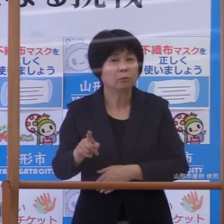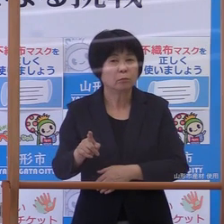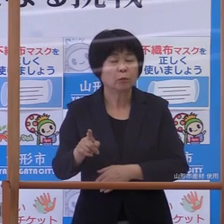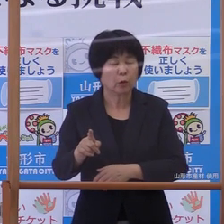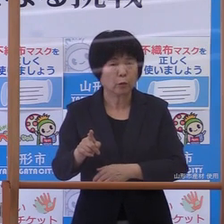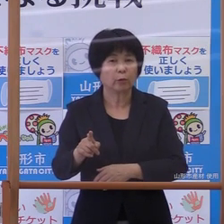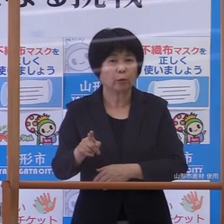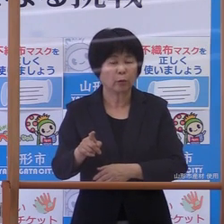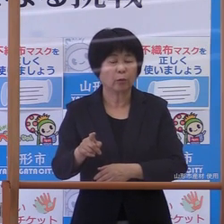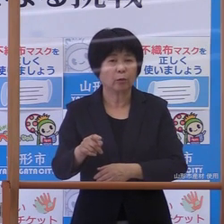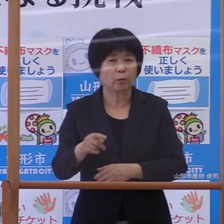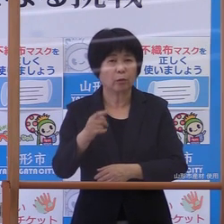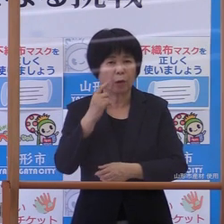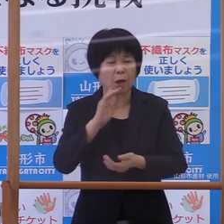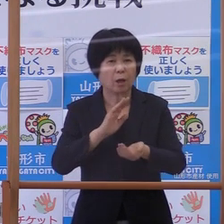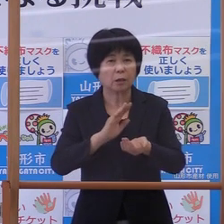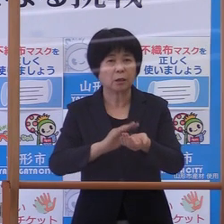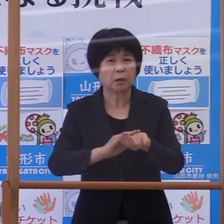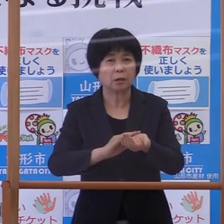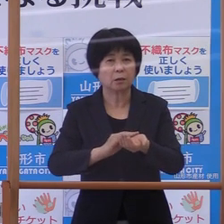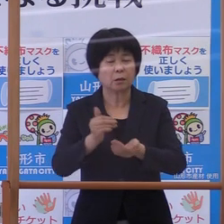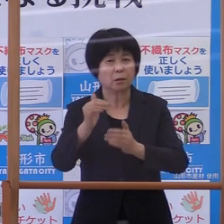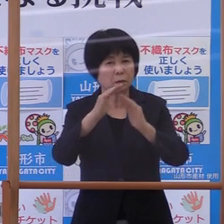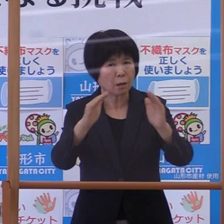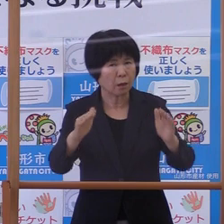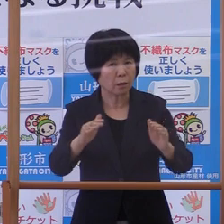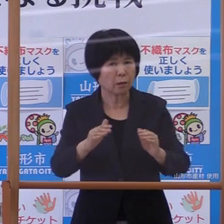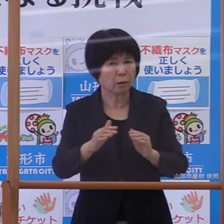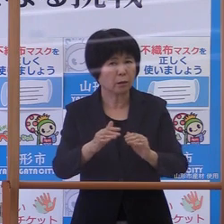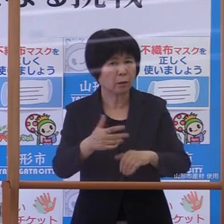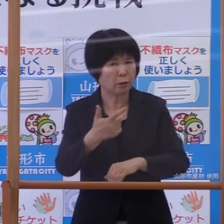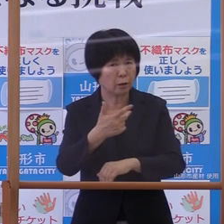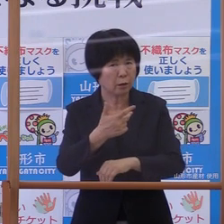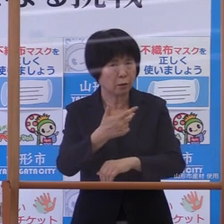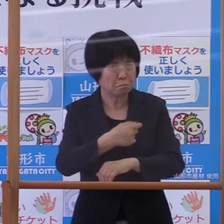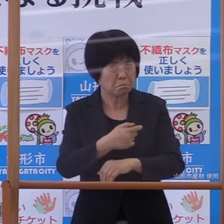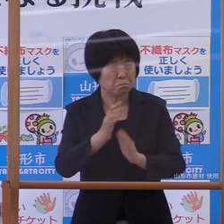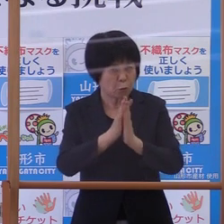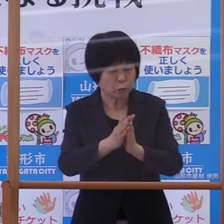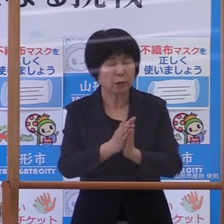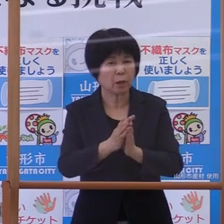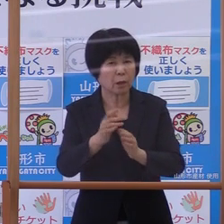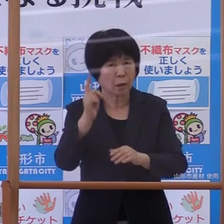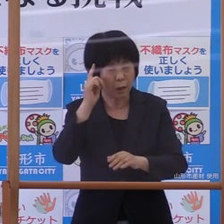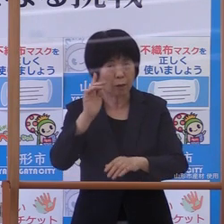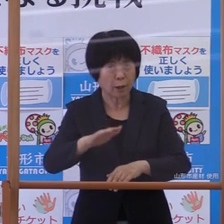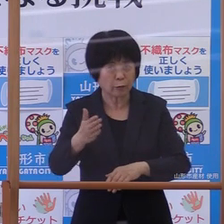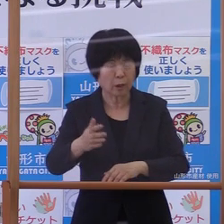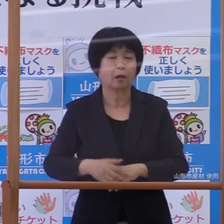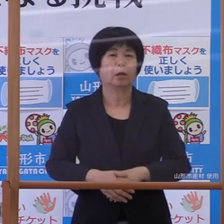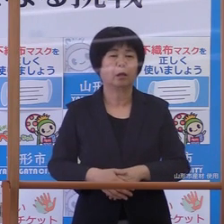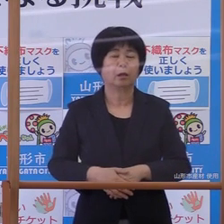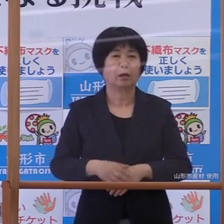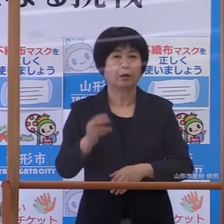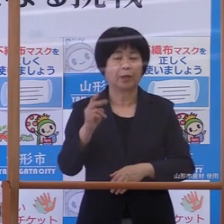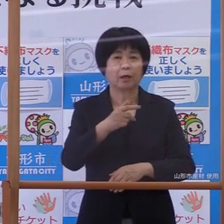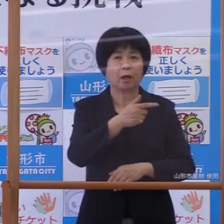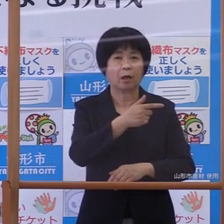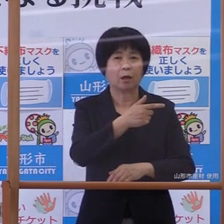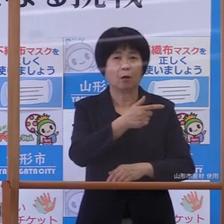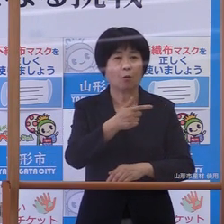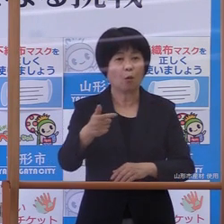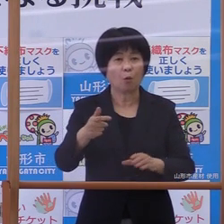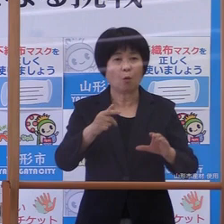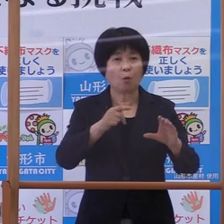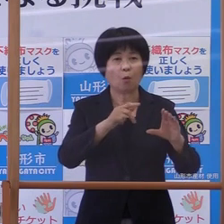要請したりとか、そういったお考えはあるのか教えていただきたいのと、あとあの大沼の関係なんですけれども、